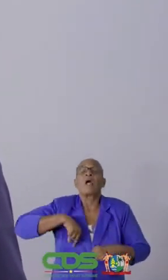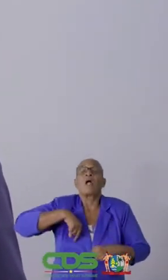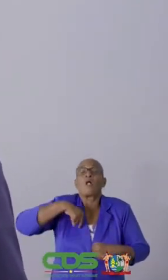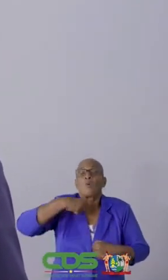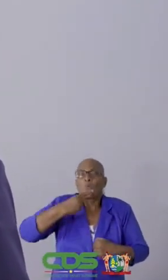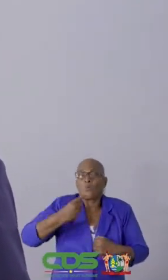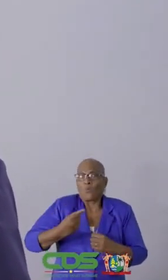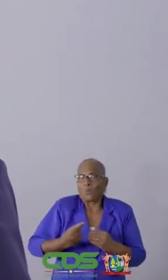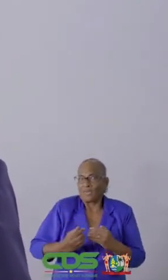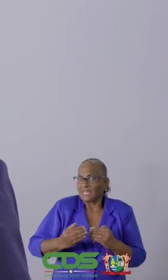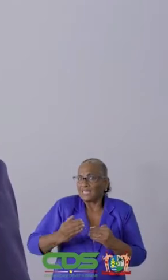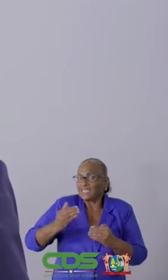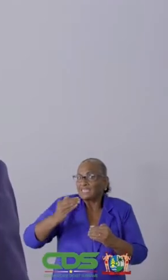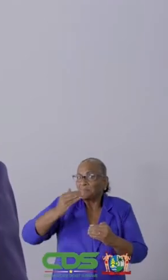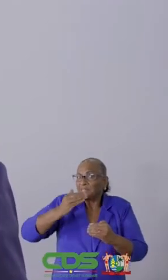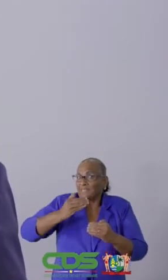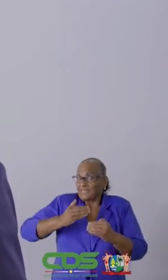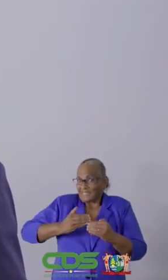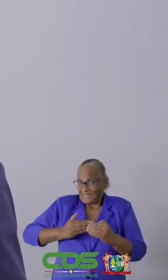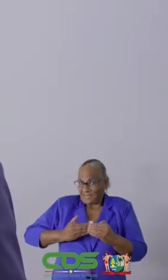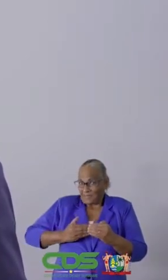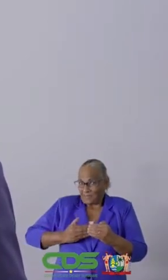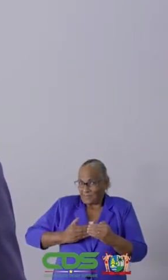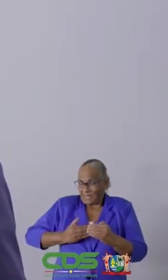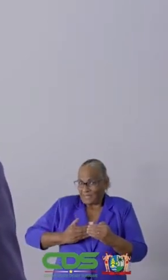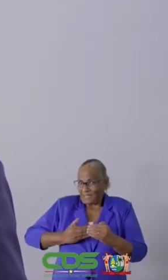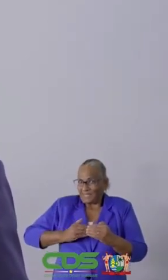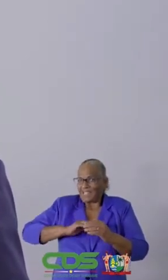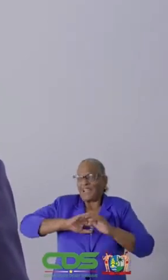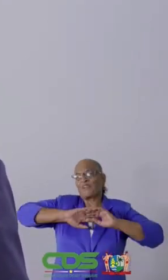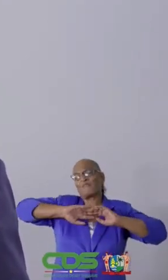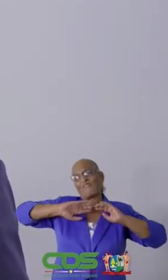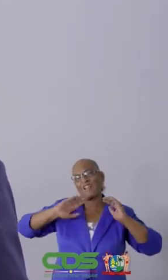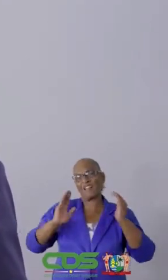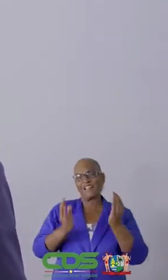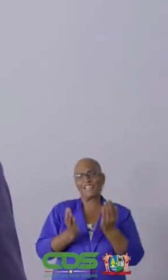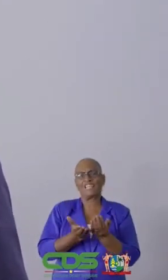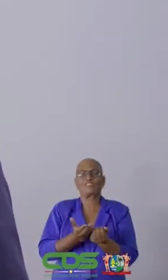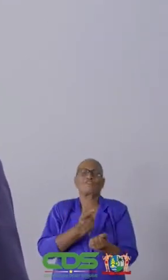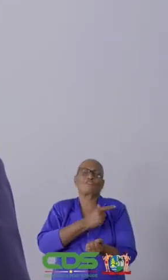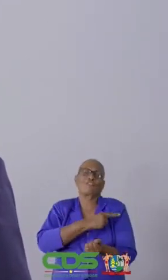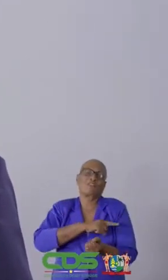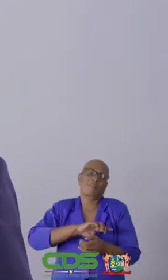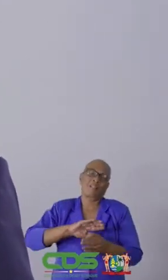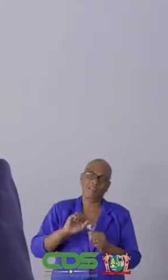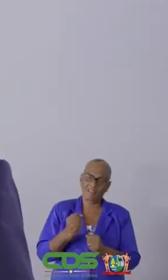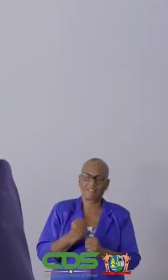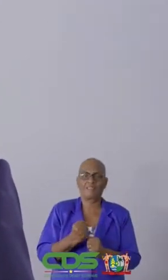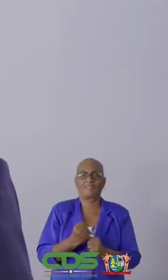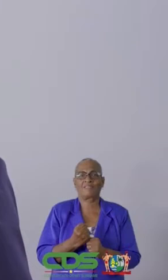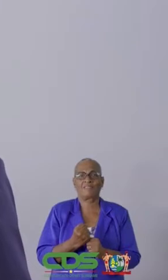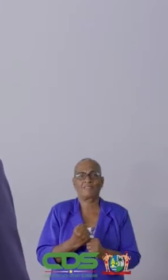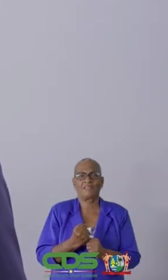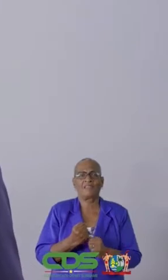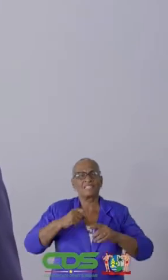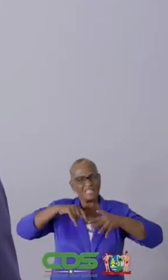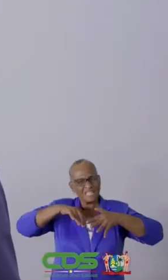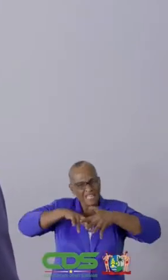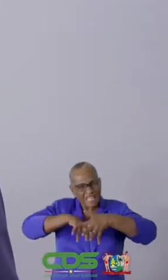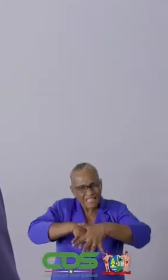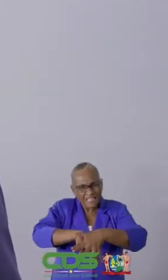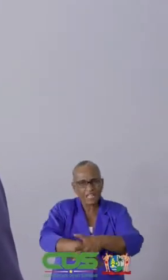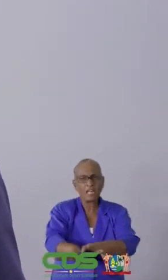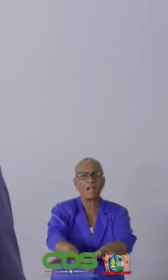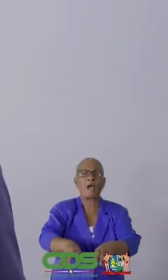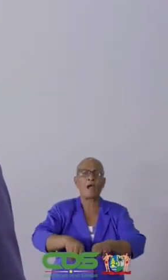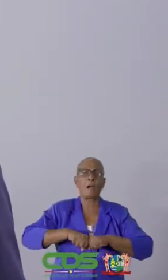enkele COVID-maatregelen versoepeld, waaronder het aanpassen van de avondklok. Deze geldt nu vanaf 10 uur 's avonds